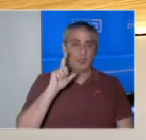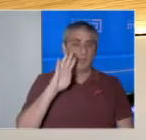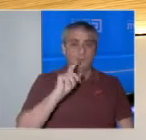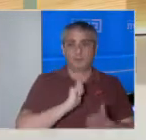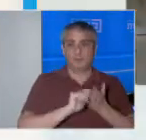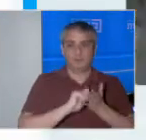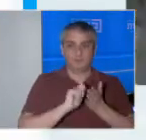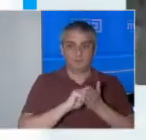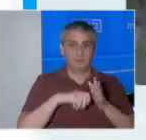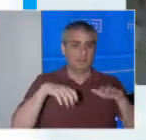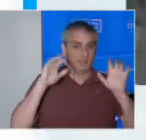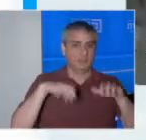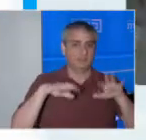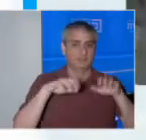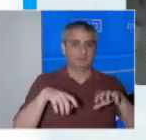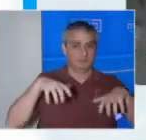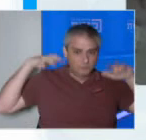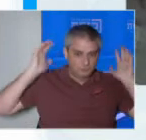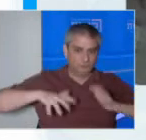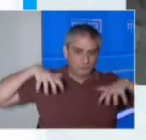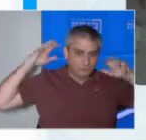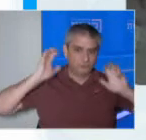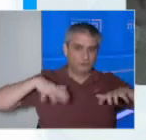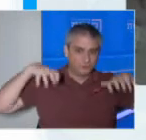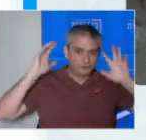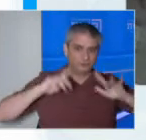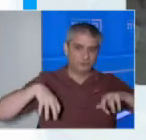כתבה, גשם זלפות.